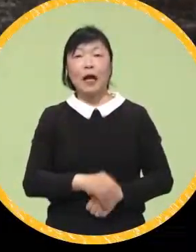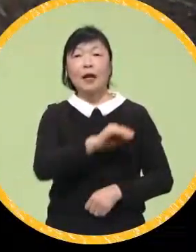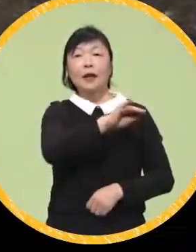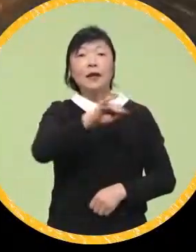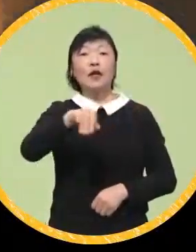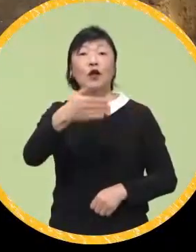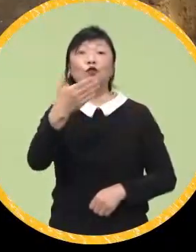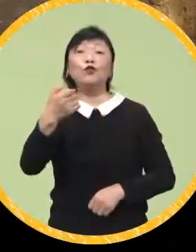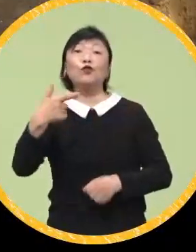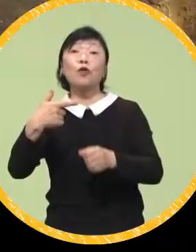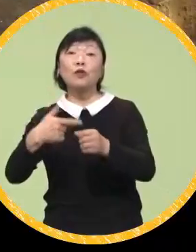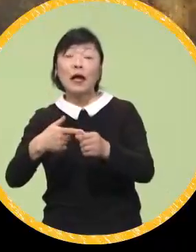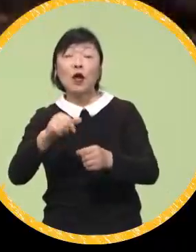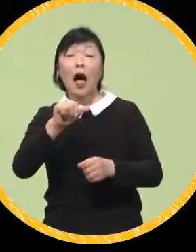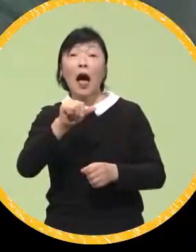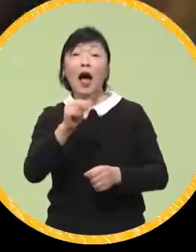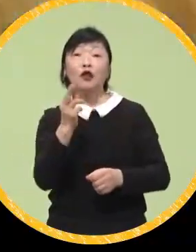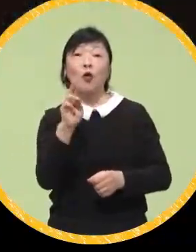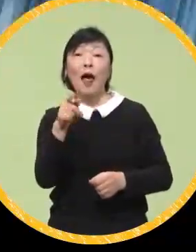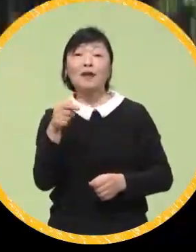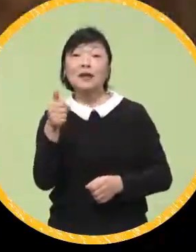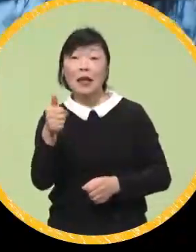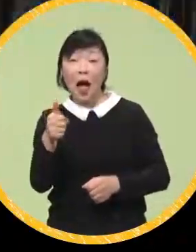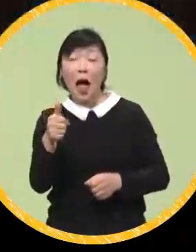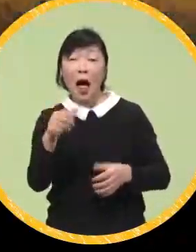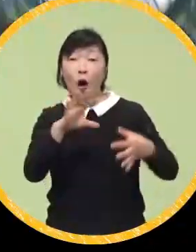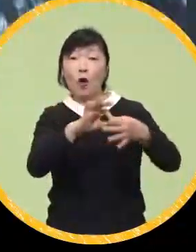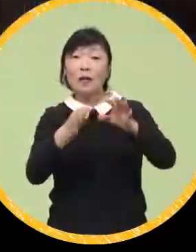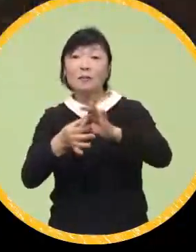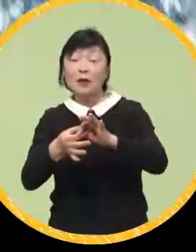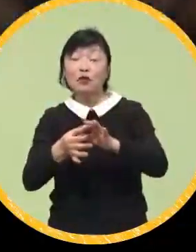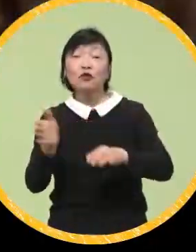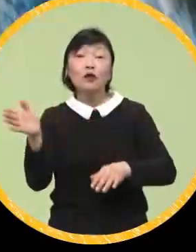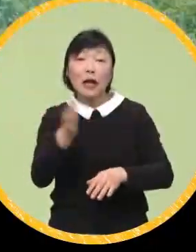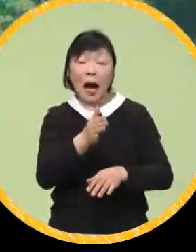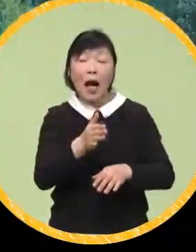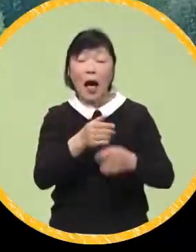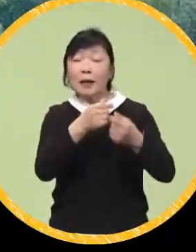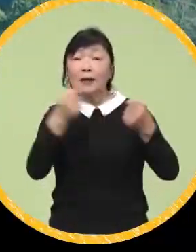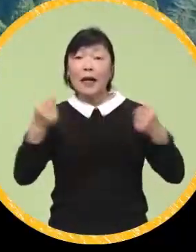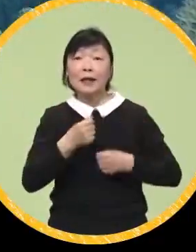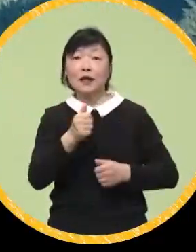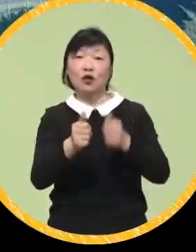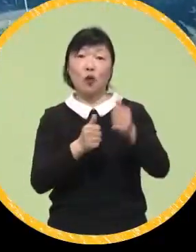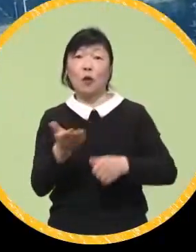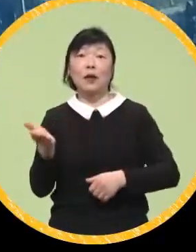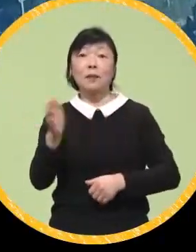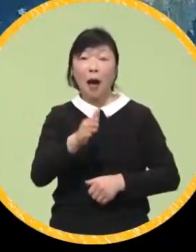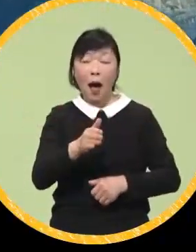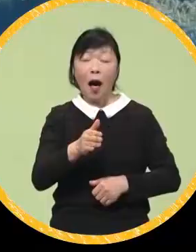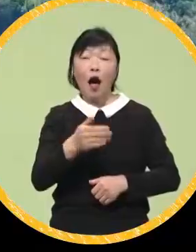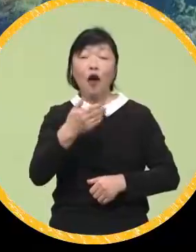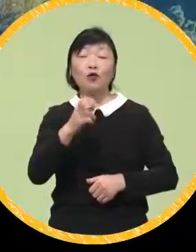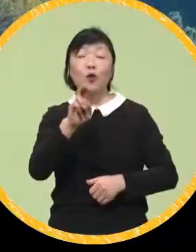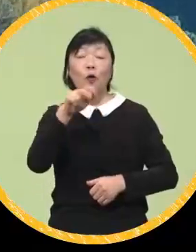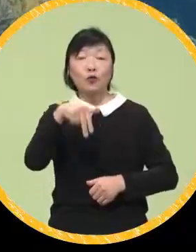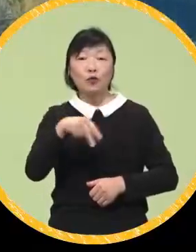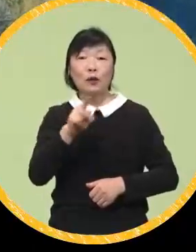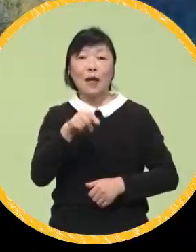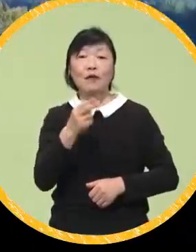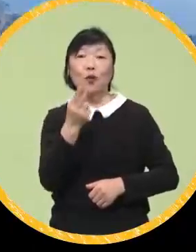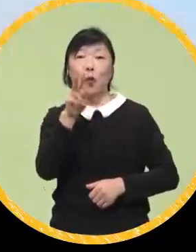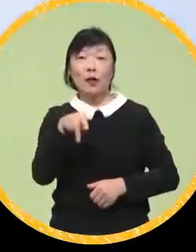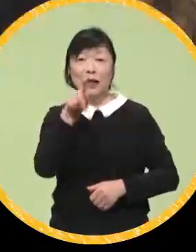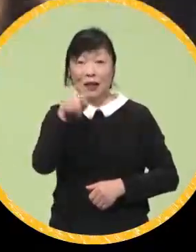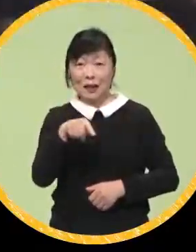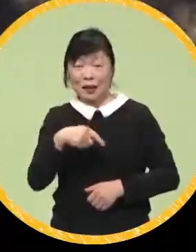1996年のアトランタ大会からオリンピック種目に加わったマウンテンバイクのクロスカントリー今回